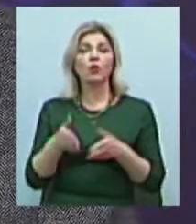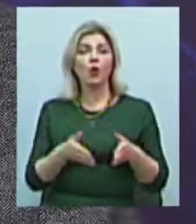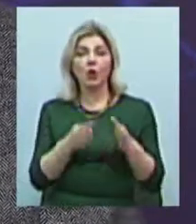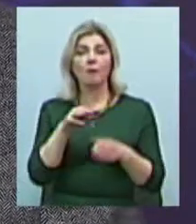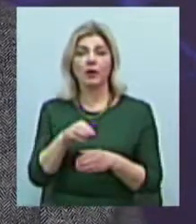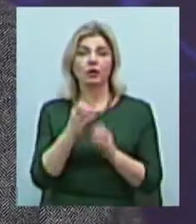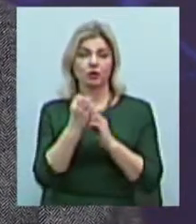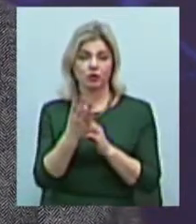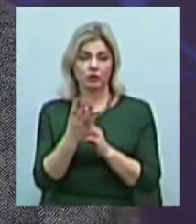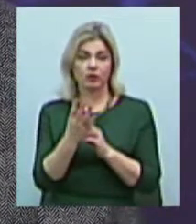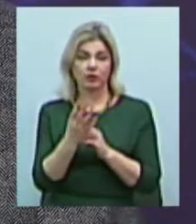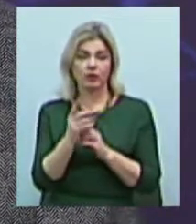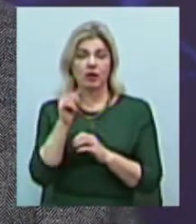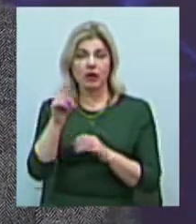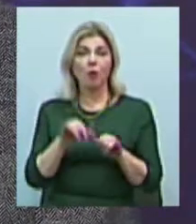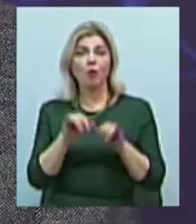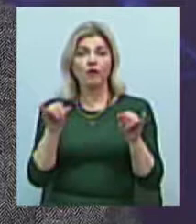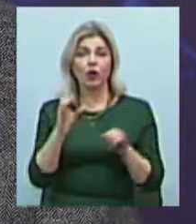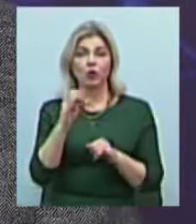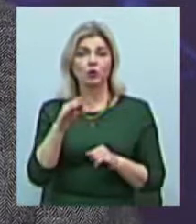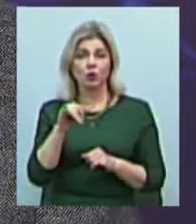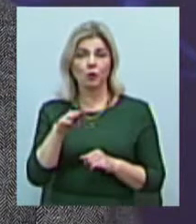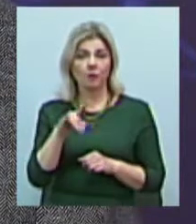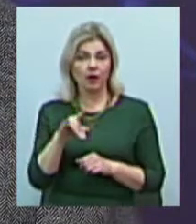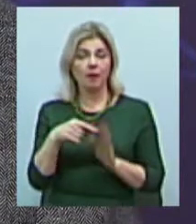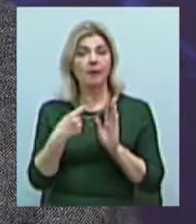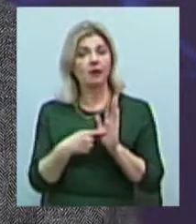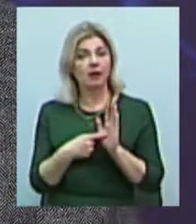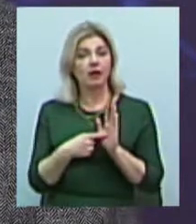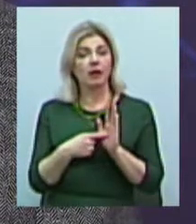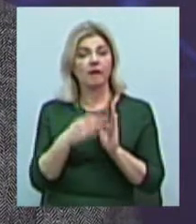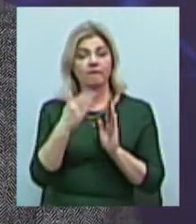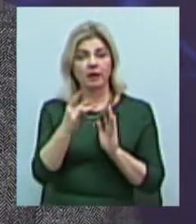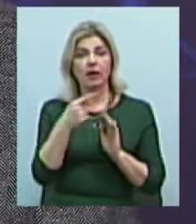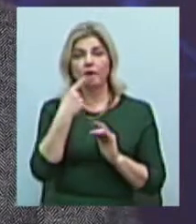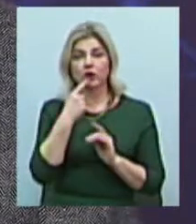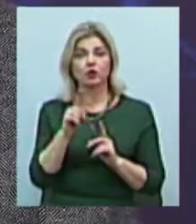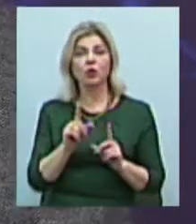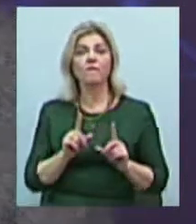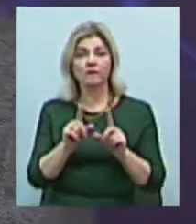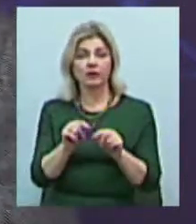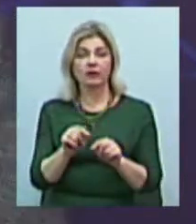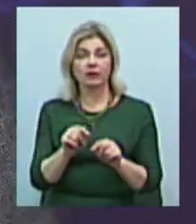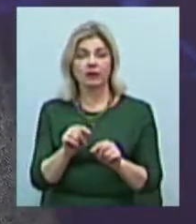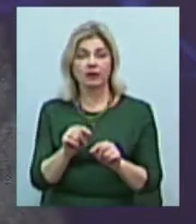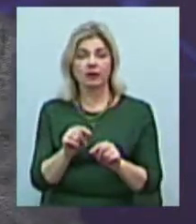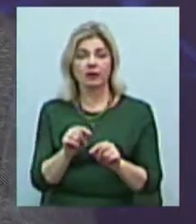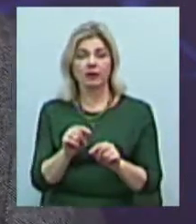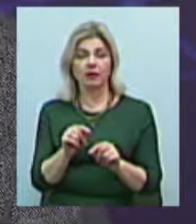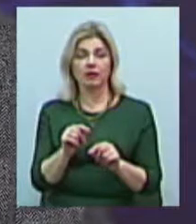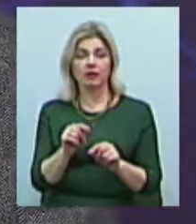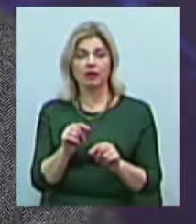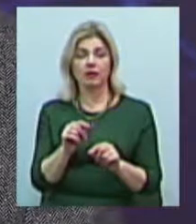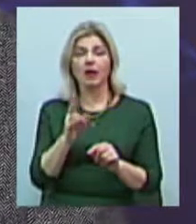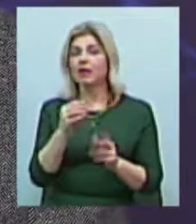М14, там озвучили суми. Питання, ви сказали, що згідно проєктів не передбачена